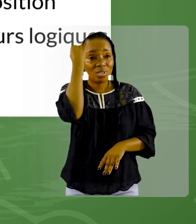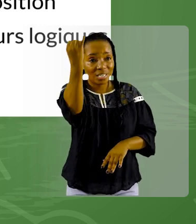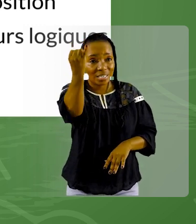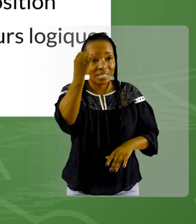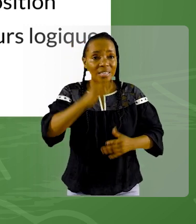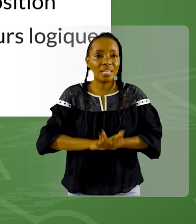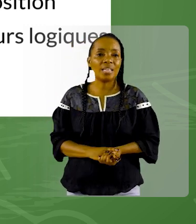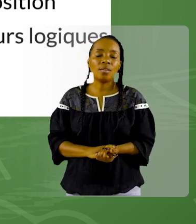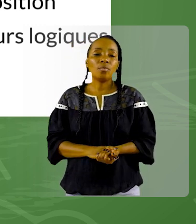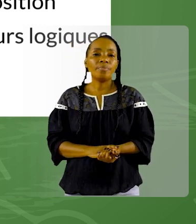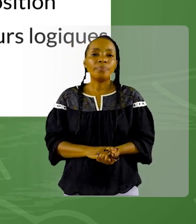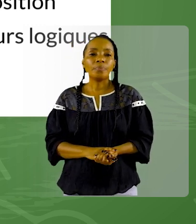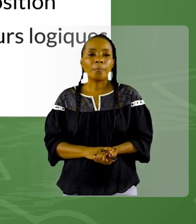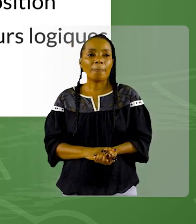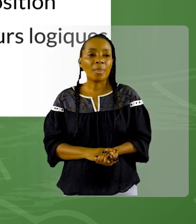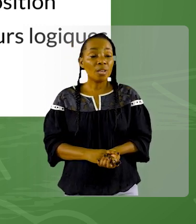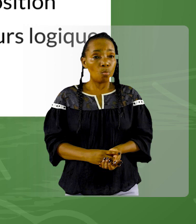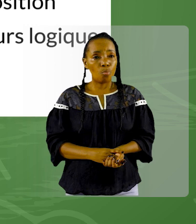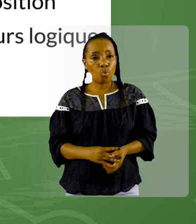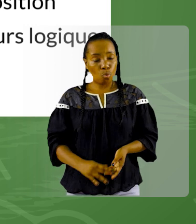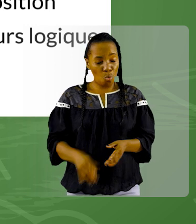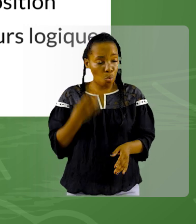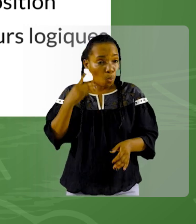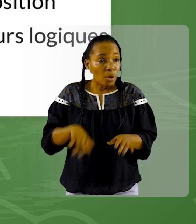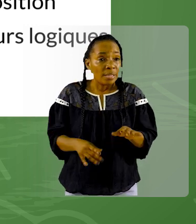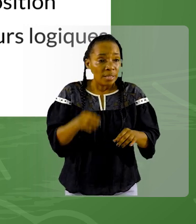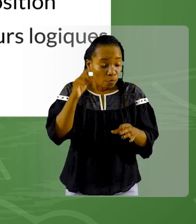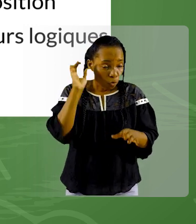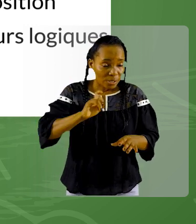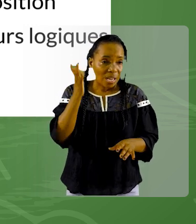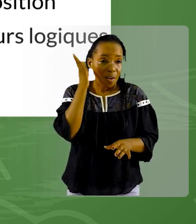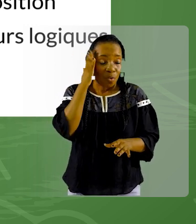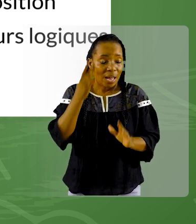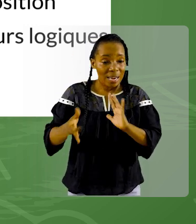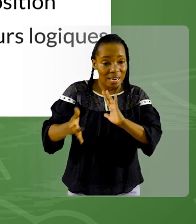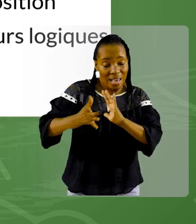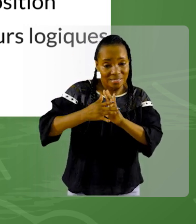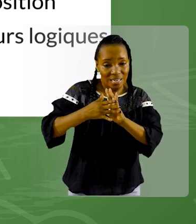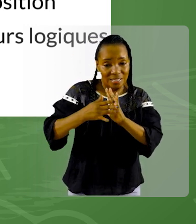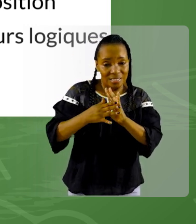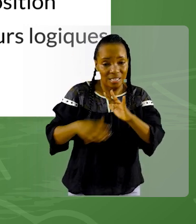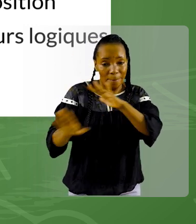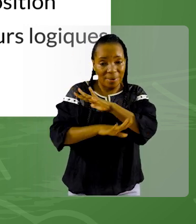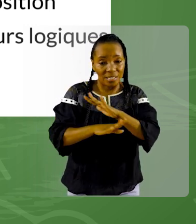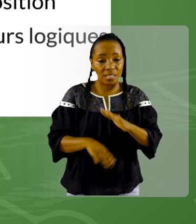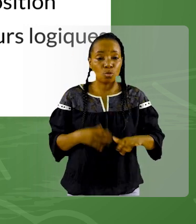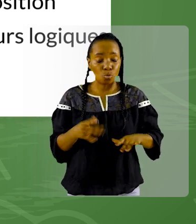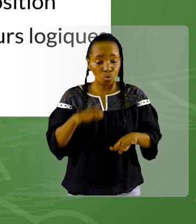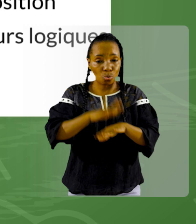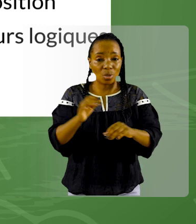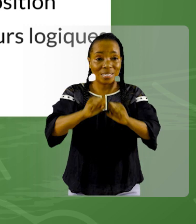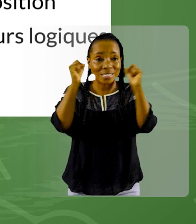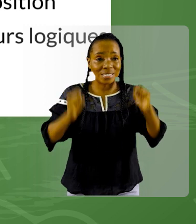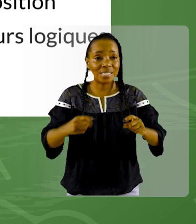de raisonnement. Dans ce texte, la stratégie repose sur un jeu de positions qui s'observe au niveau des